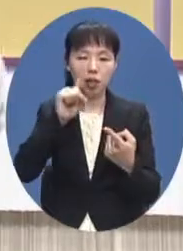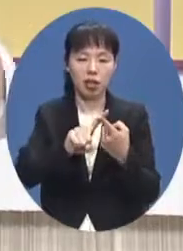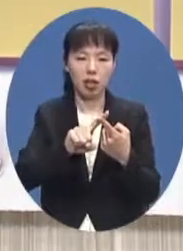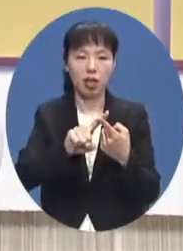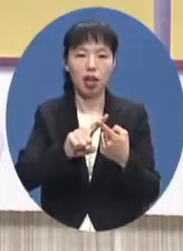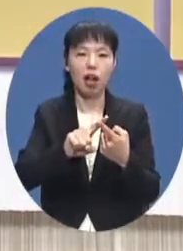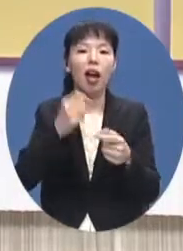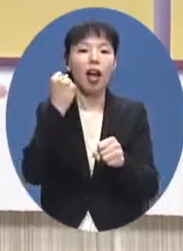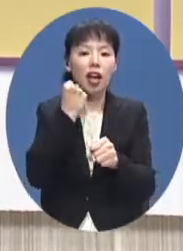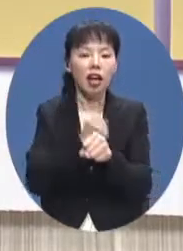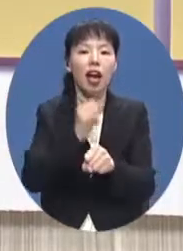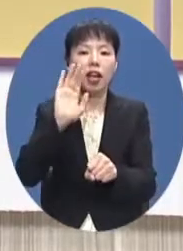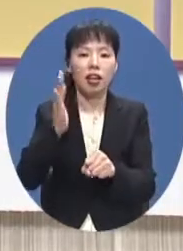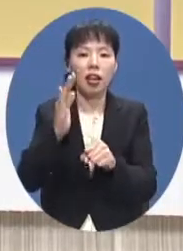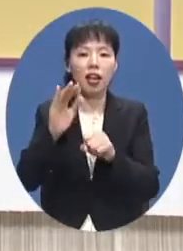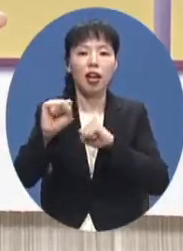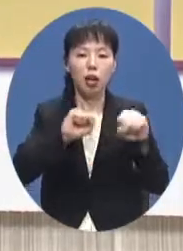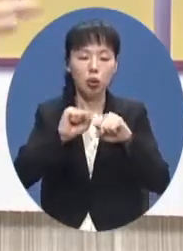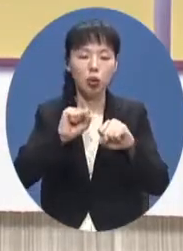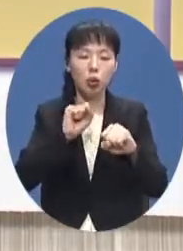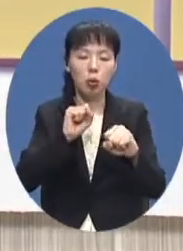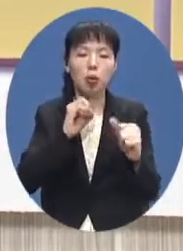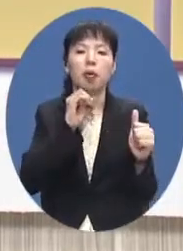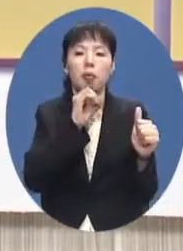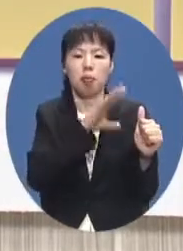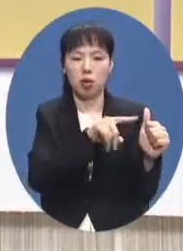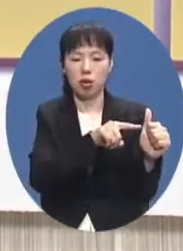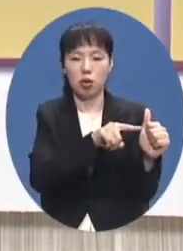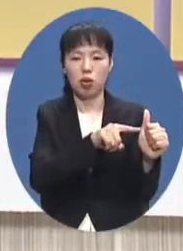할 행동에 대해서만 그냥 이야기해 주시면 돼요. 그러니까